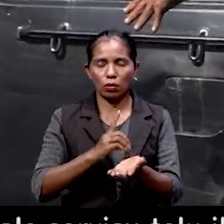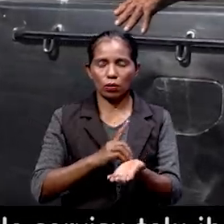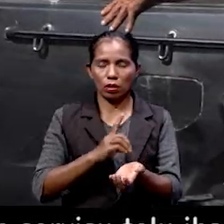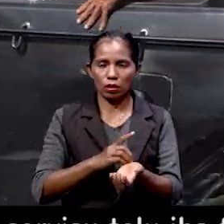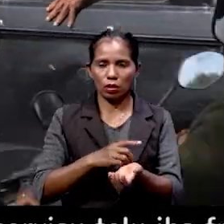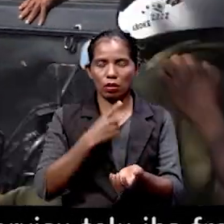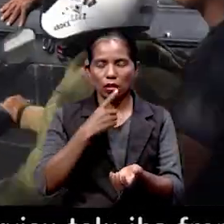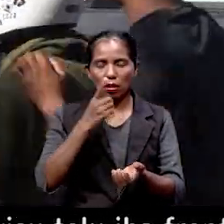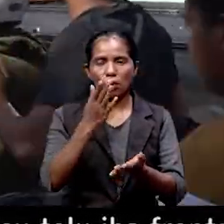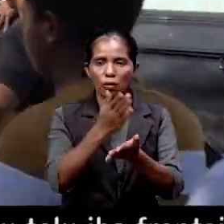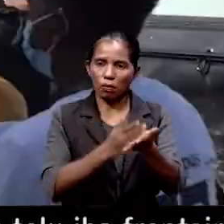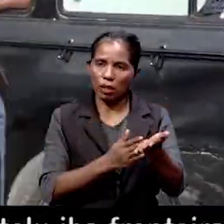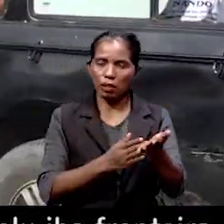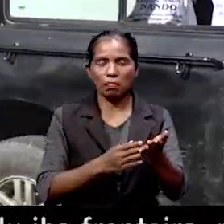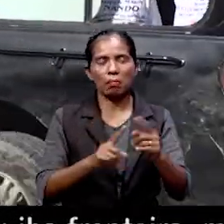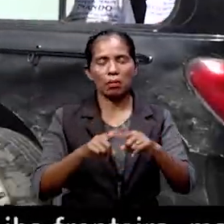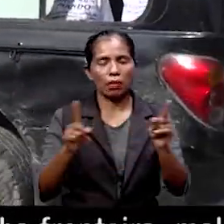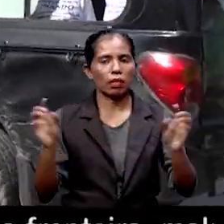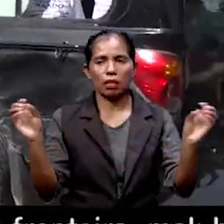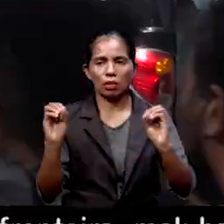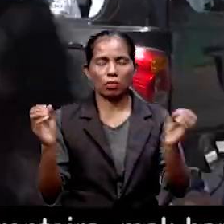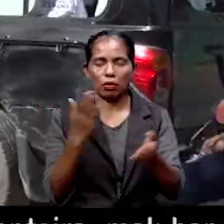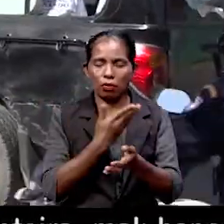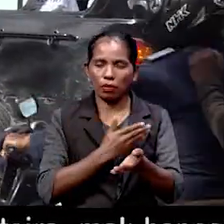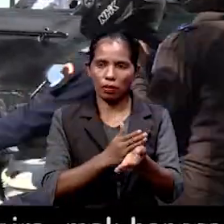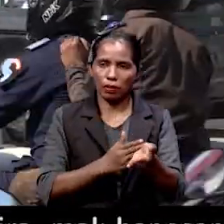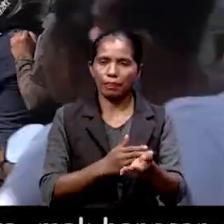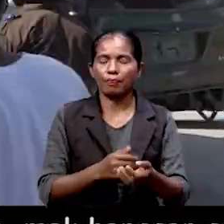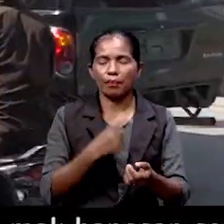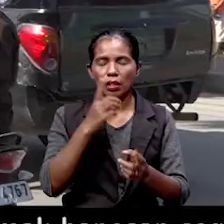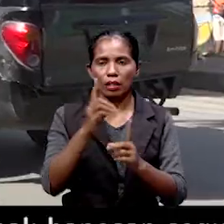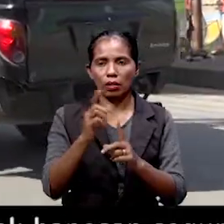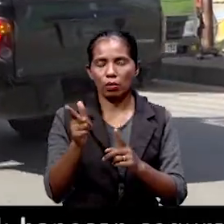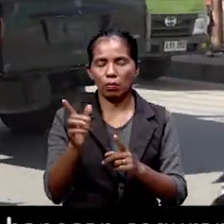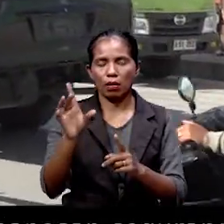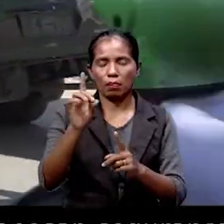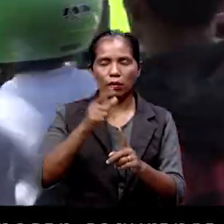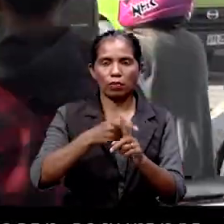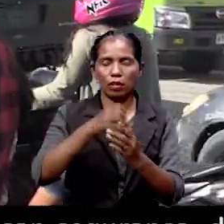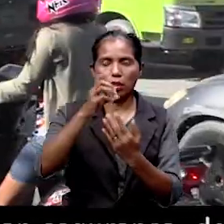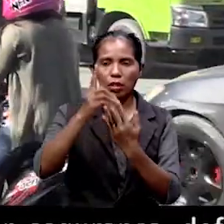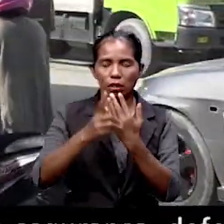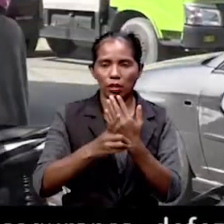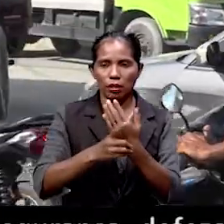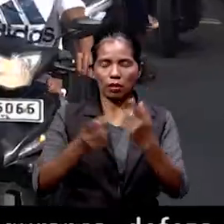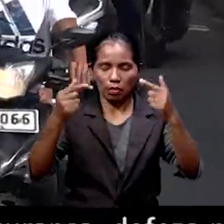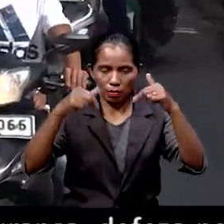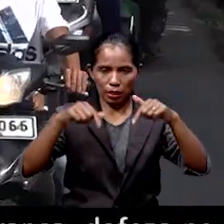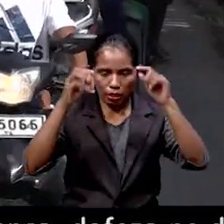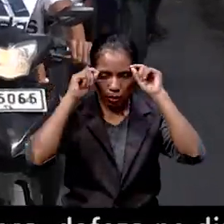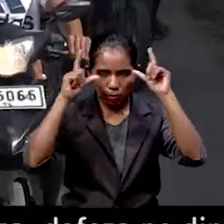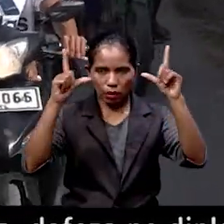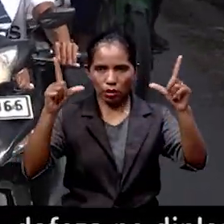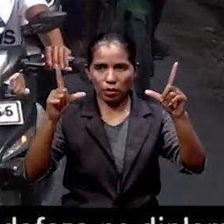maime matebian rasi kelakoi. Iha lorong uranul resin hat fulan de jam rutinang rihun rua sanul resin sia, matebian mai iha Timor Leste,